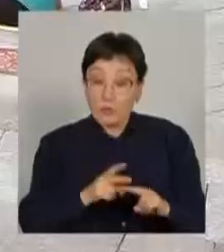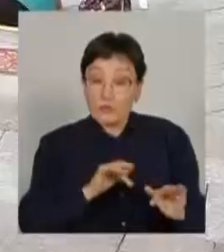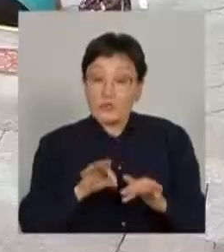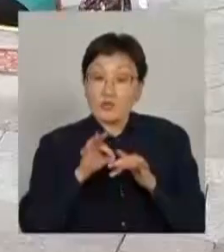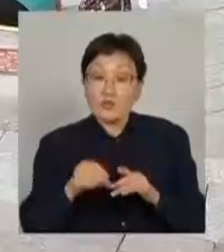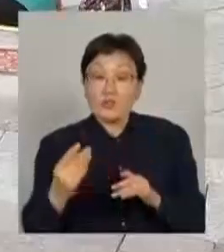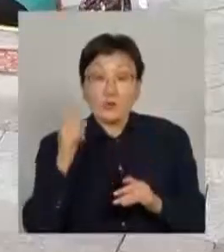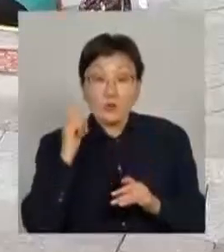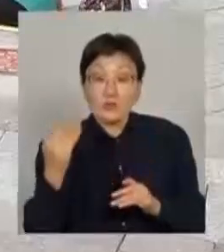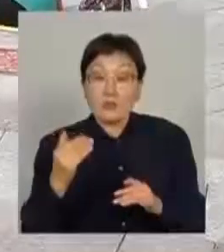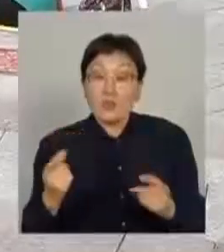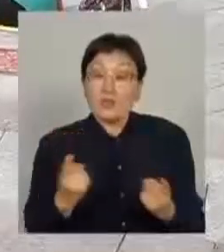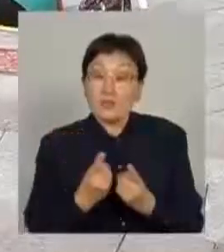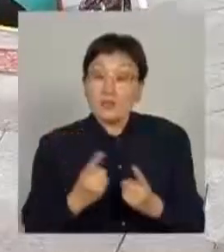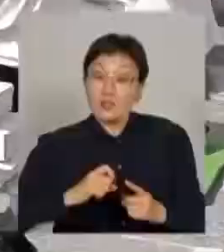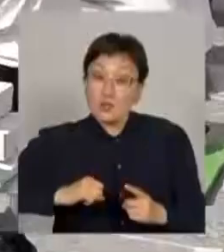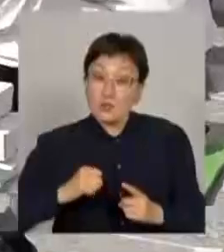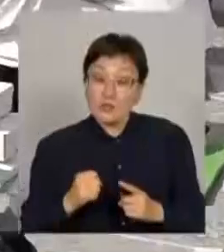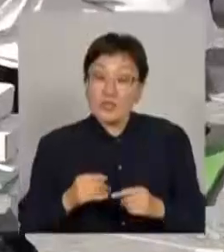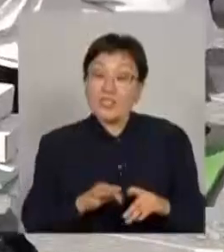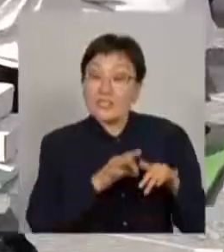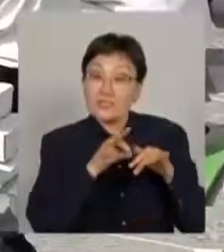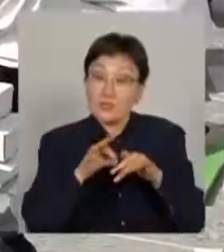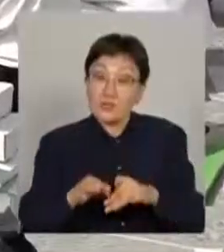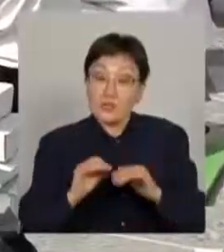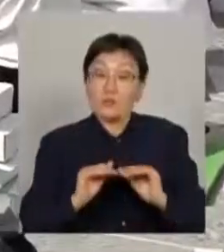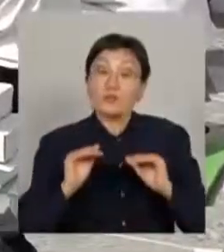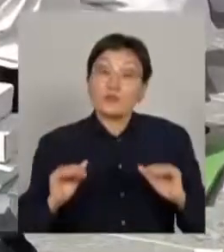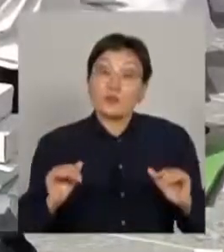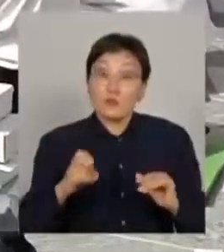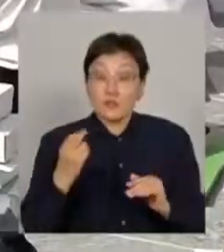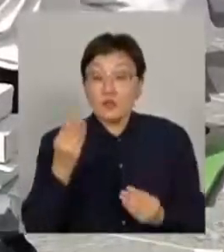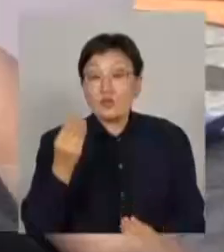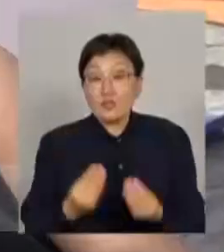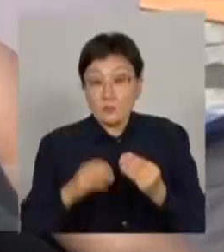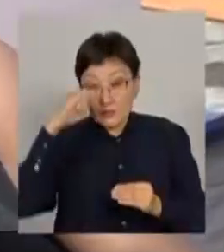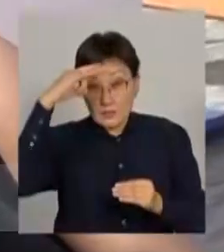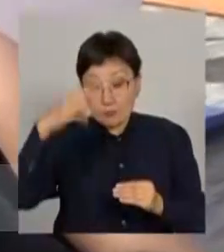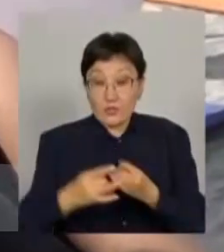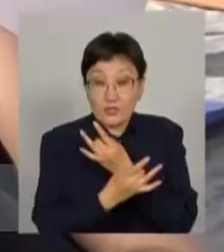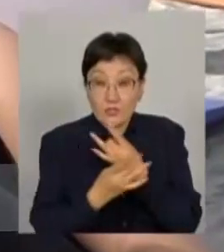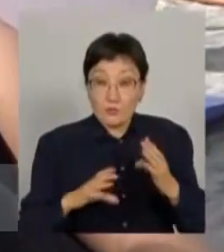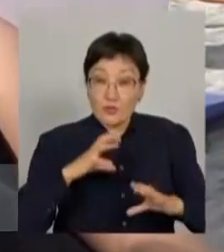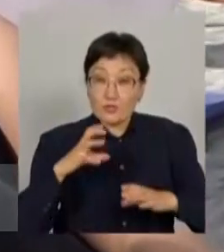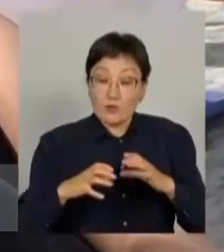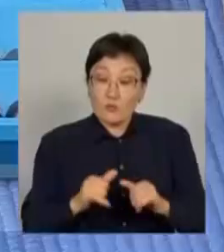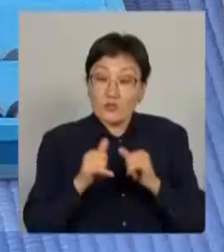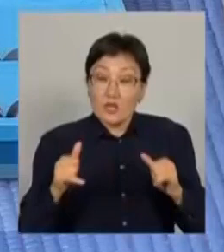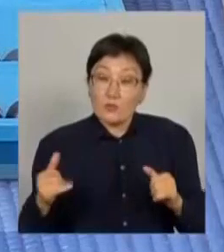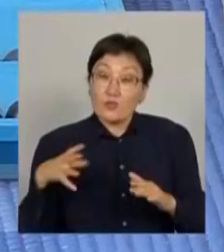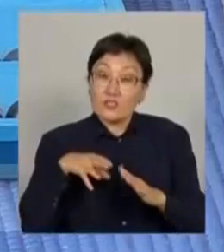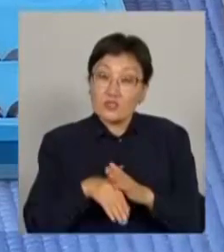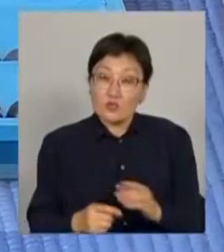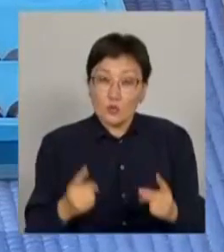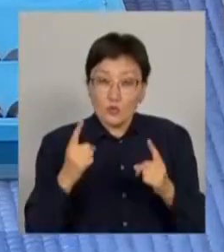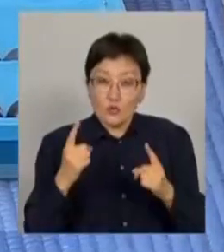деген бестіген ол сыныптастары мен достарын ерте келіпті. Мектеп оқушылары ұлттық ойында қазақ мәдениетінің әлемдік өркениетке қосқан